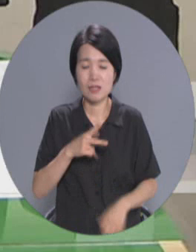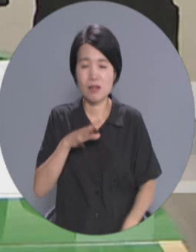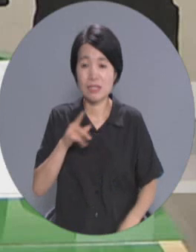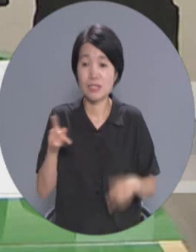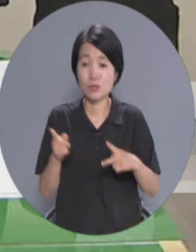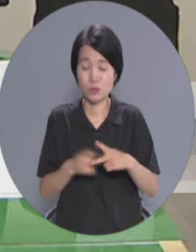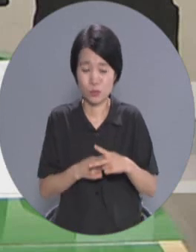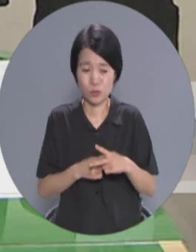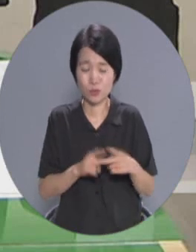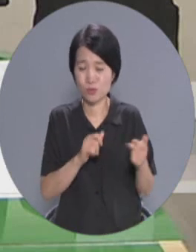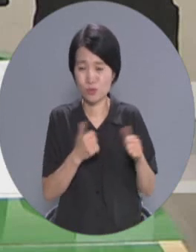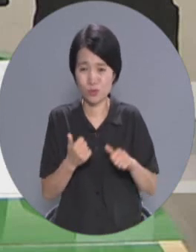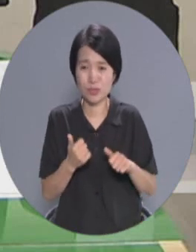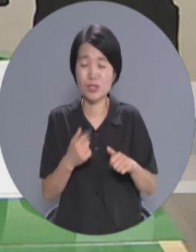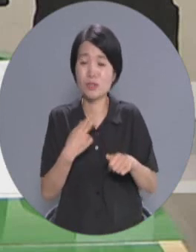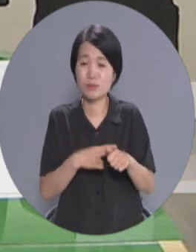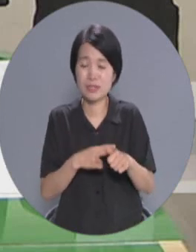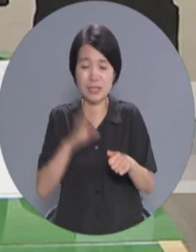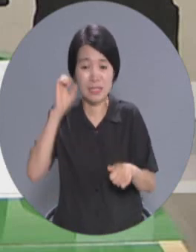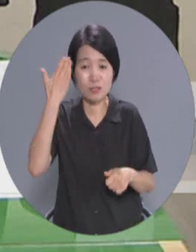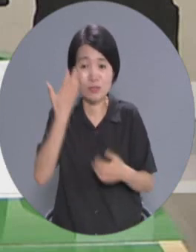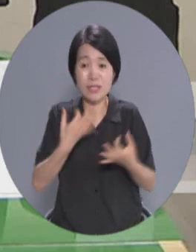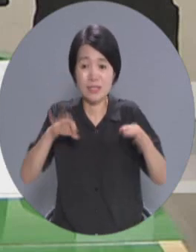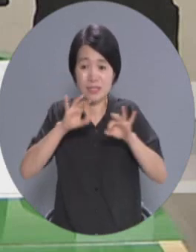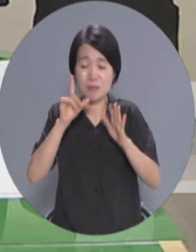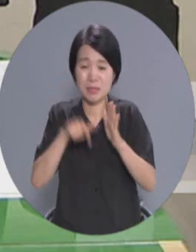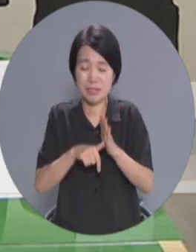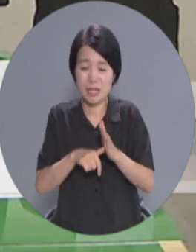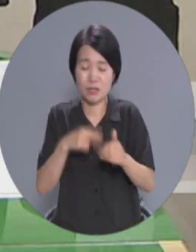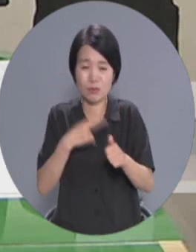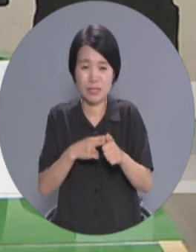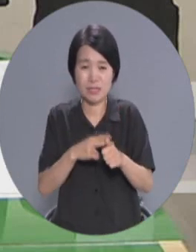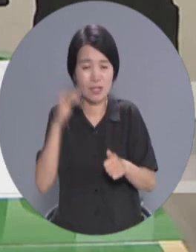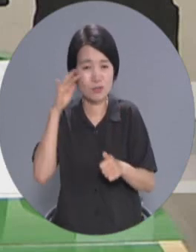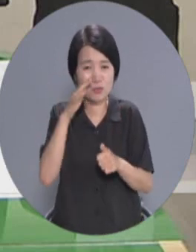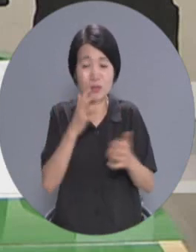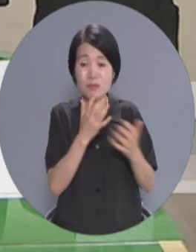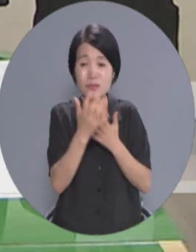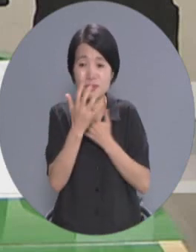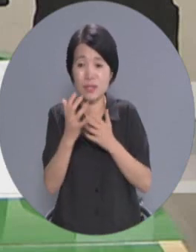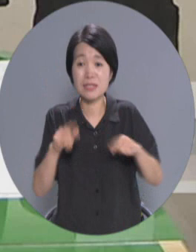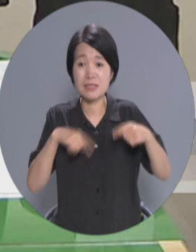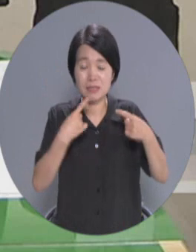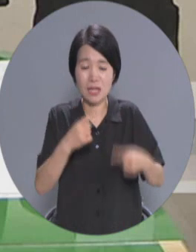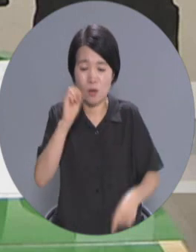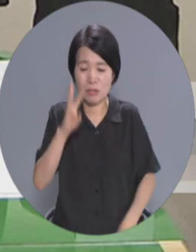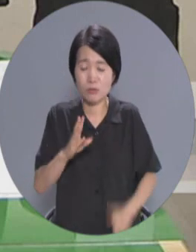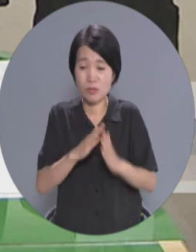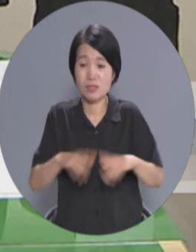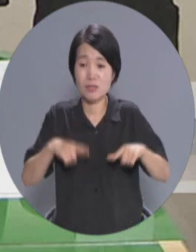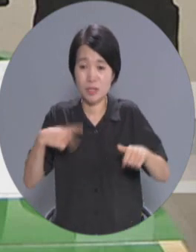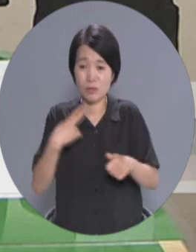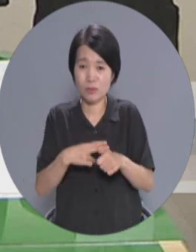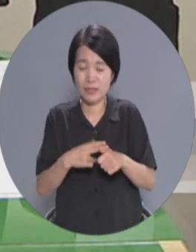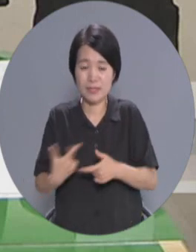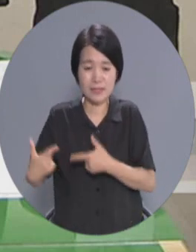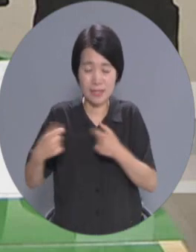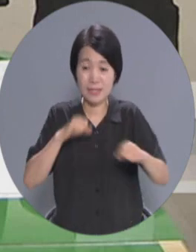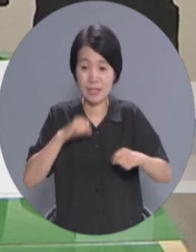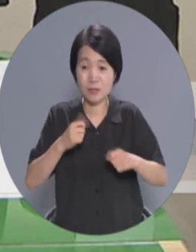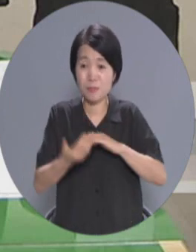서희초에서 숨진 교사의 49제를 맞아 열리는 교사들의 추모 집회에 광주 전남 지역 교사들도 단체